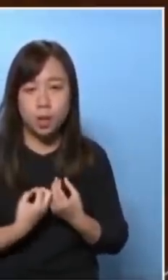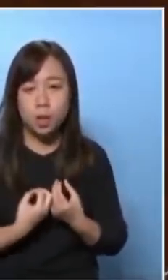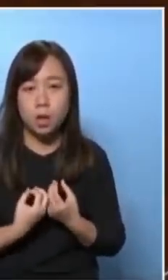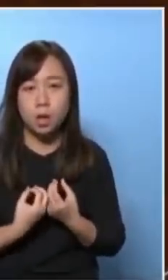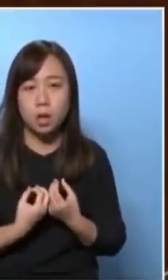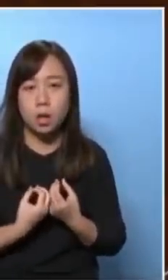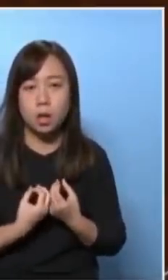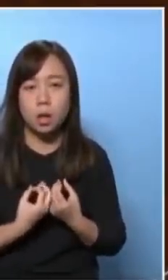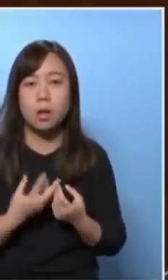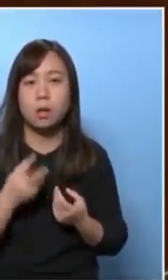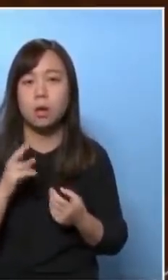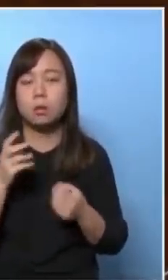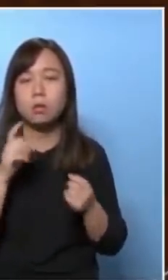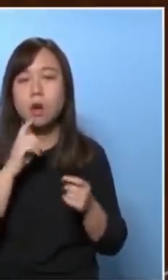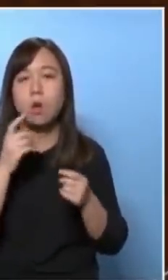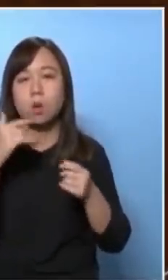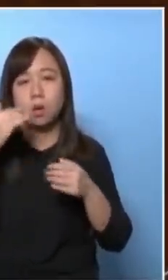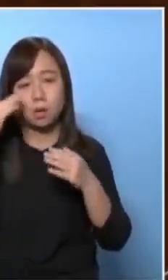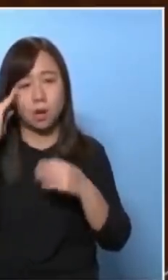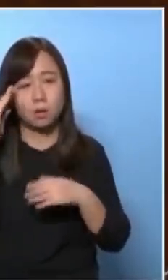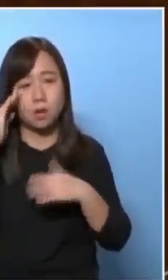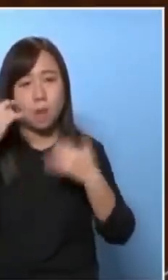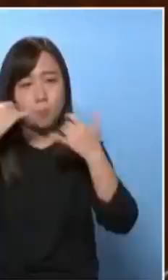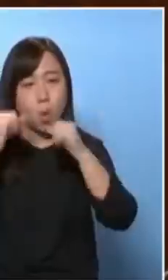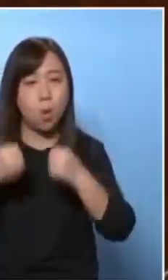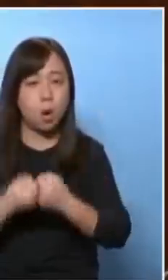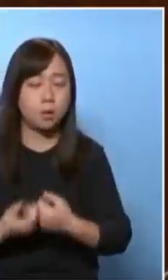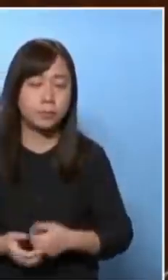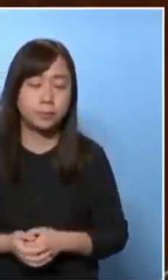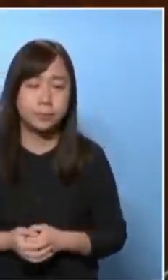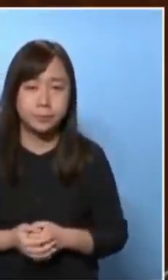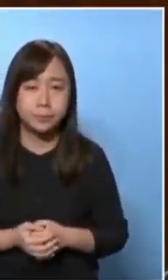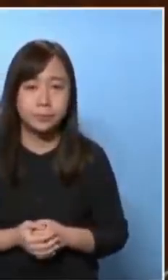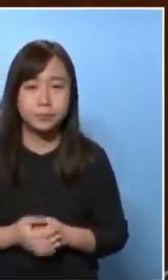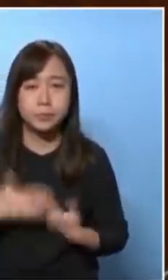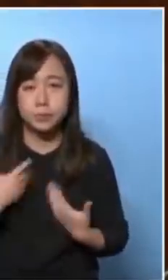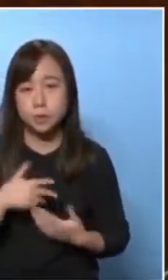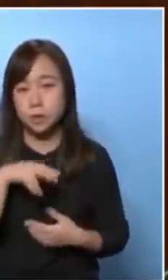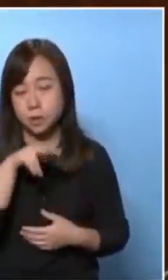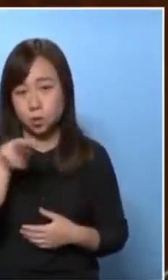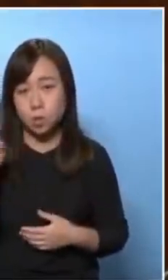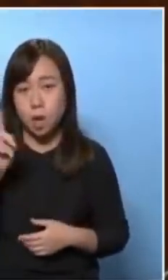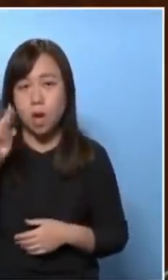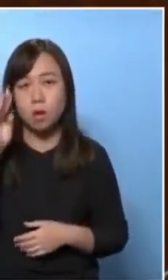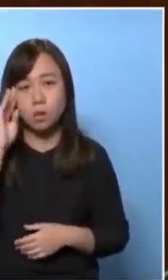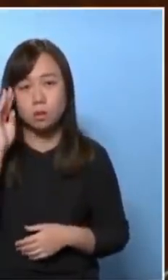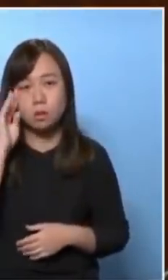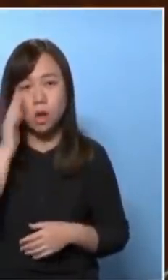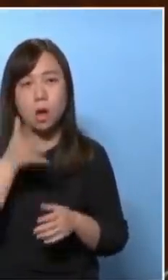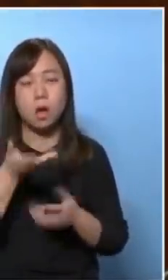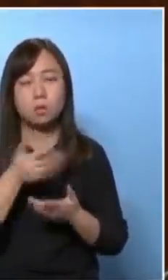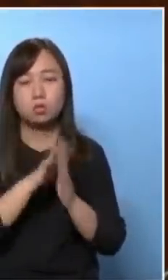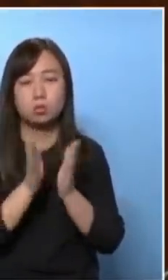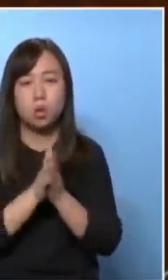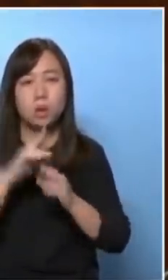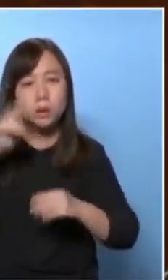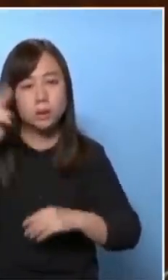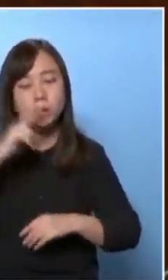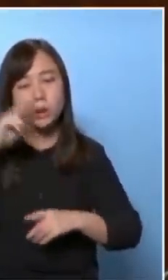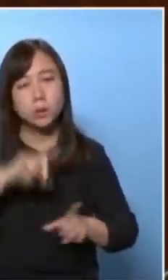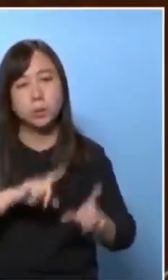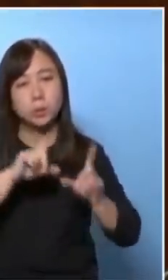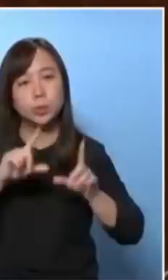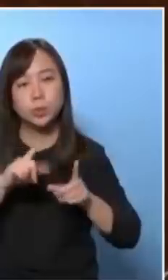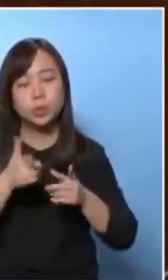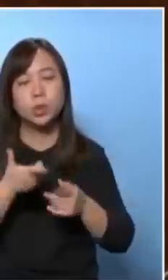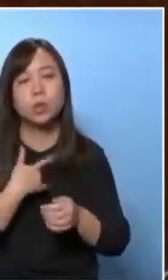出現了警暴。我們見到的是我們的警隊日以繼夜在維持香